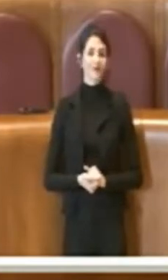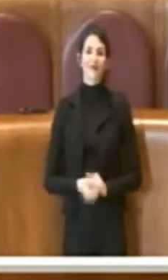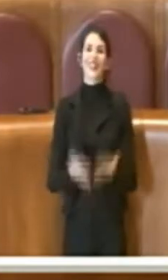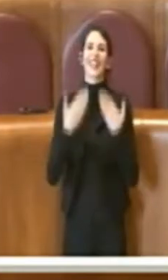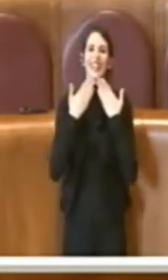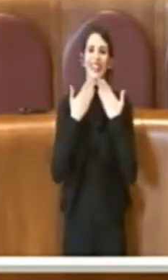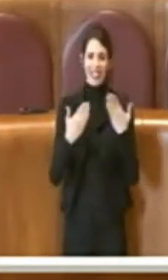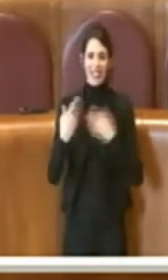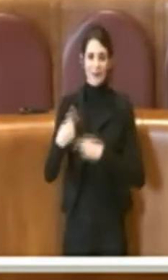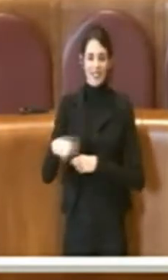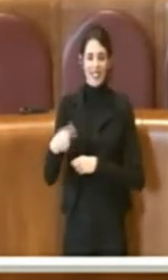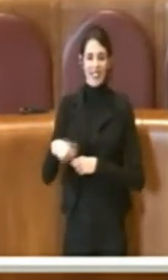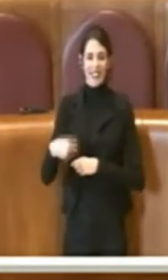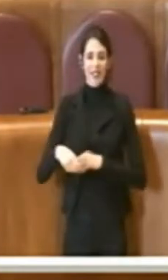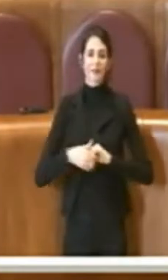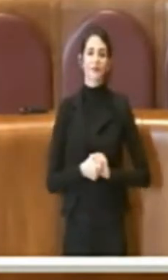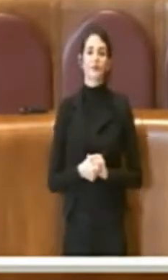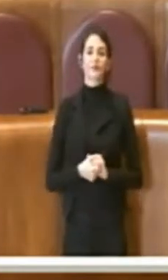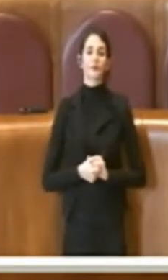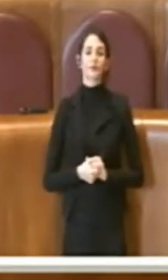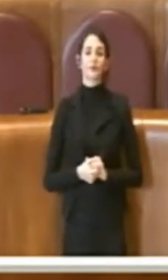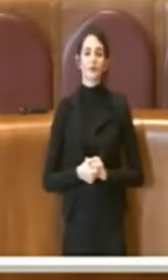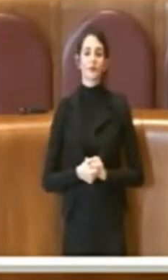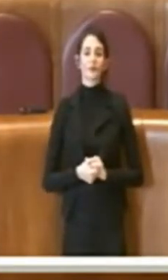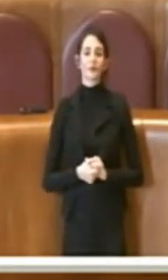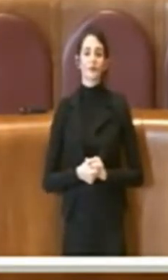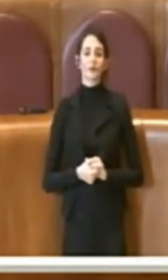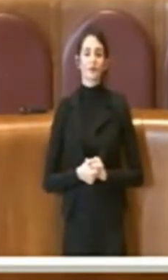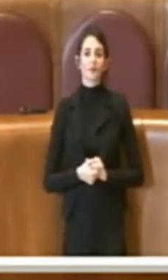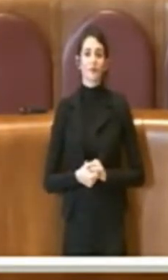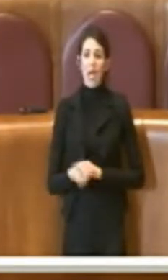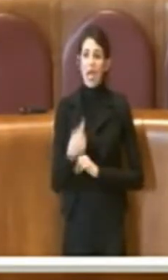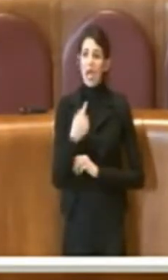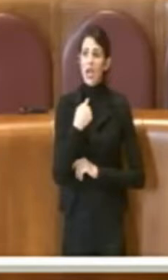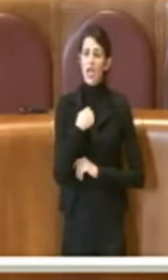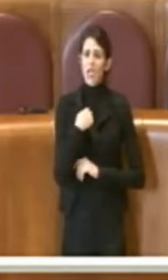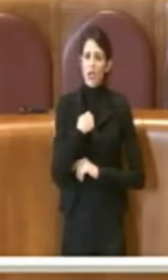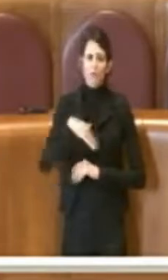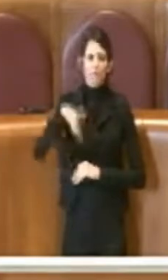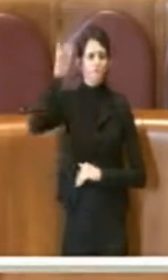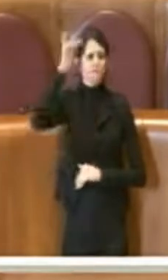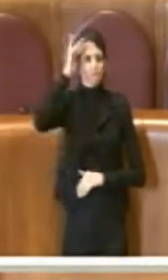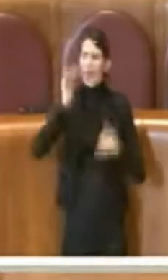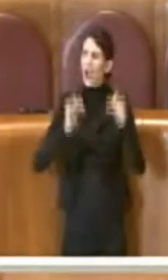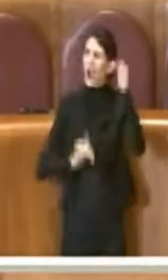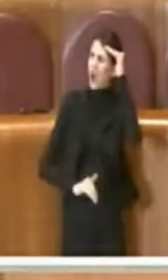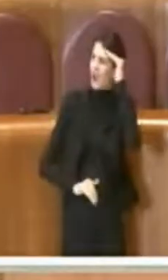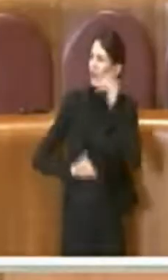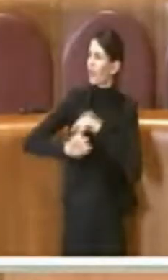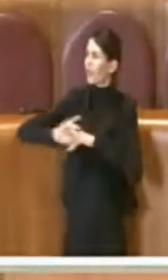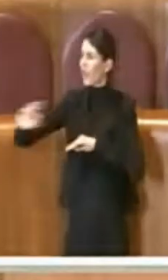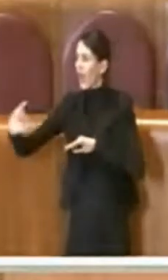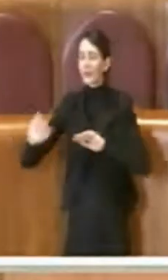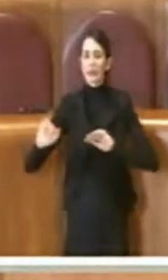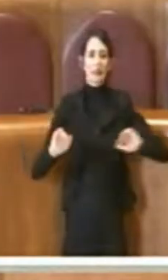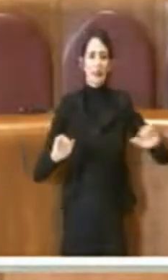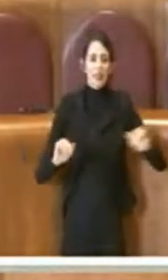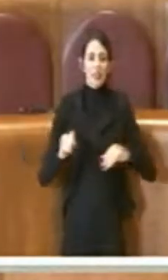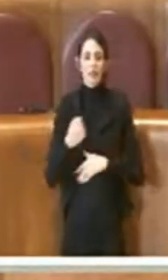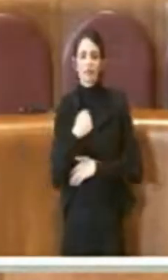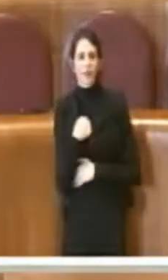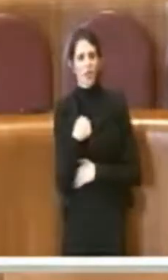Grazie Presidente. Io, sentendo gli interventi di tutti quanti, destra, sinistra, io vedo che in fin dei